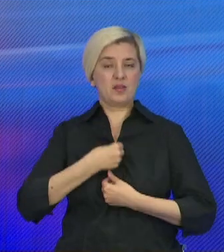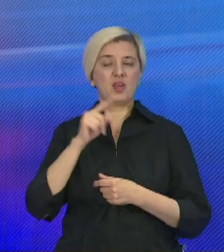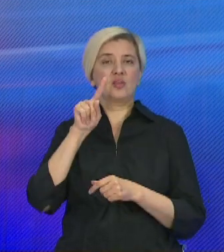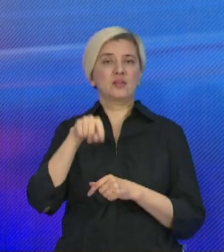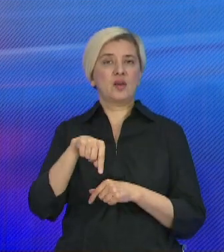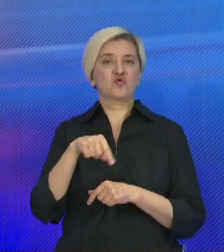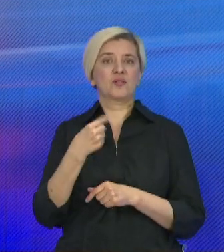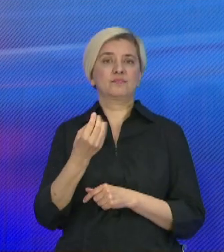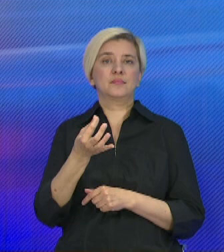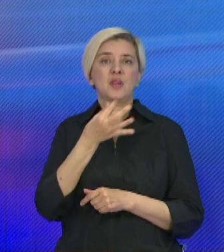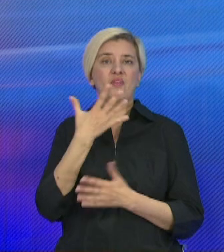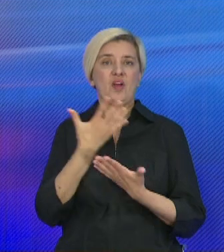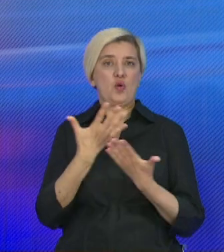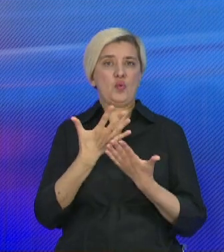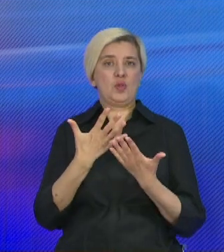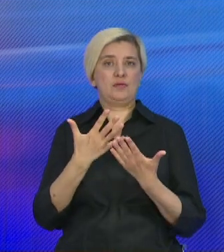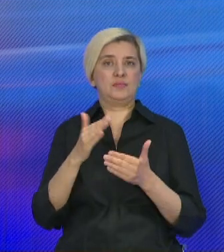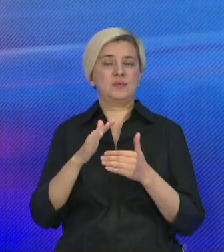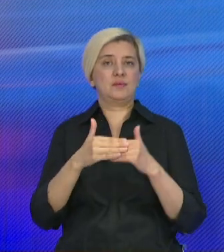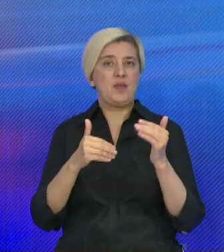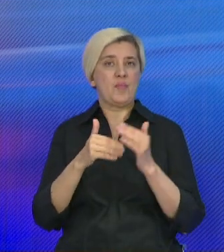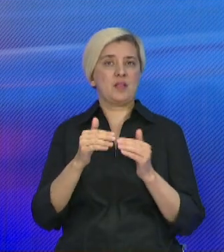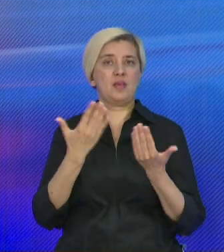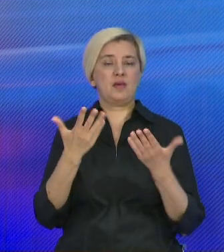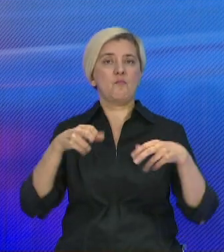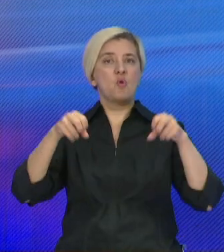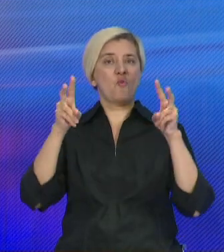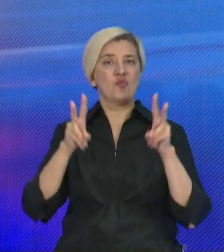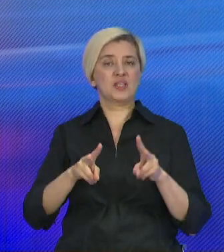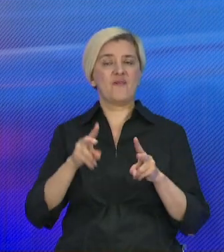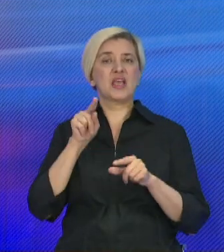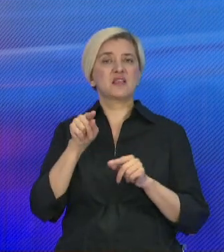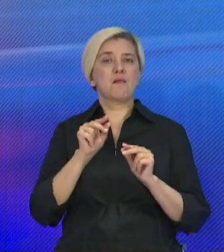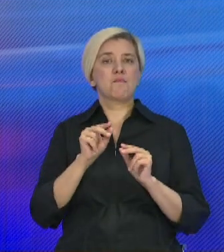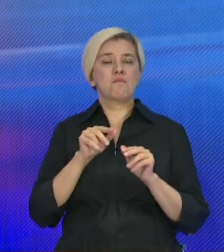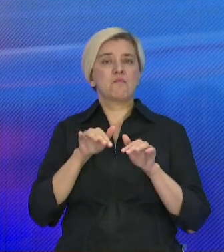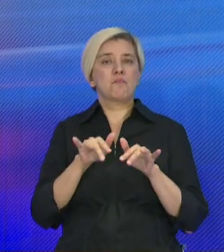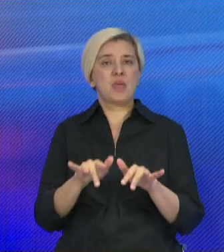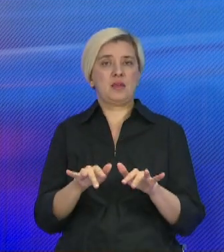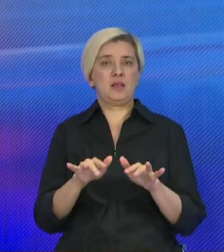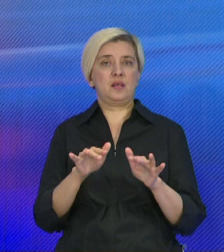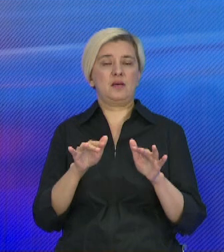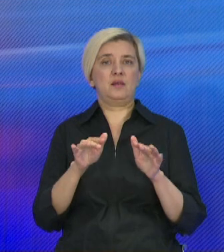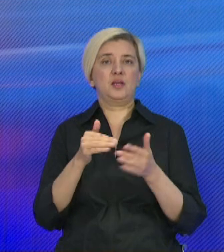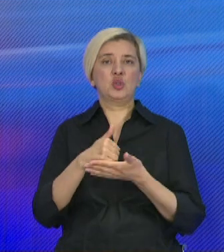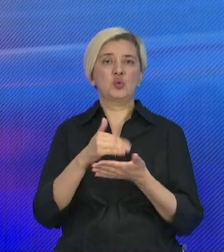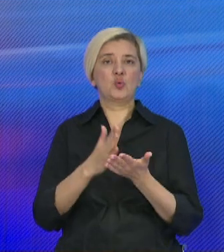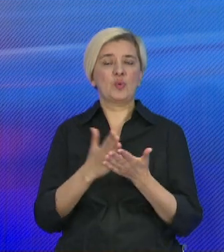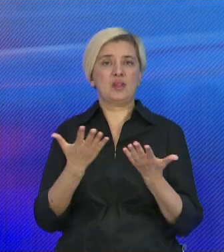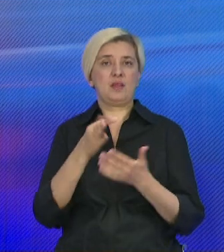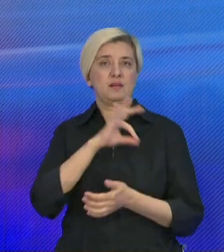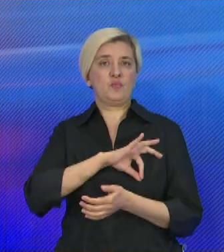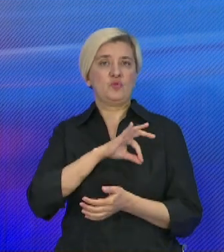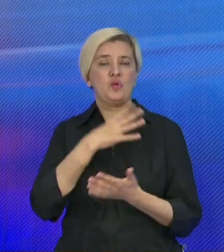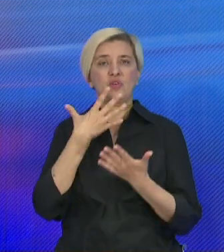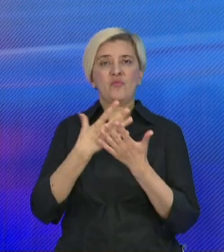завораживает в какой-то степени их профессионализм, их уровень, те методы, приемы, инструменты, какие они используют, фишки какие-то индивидуальные.